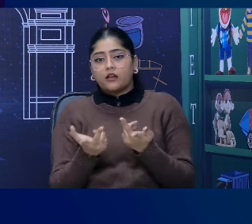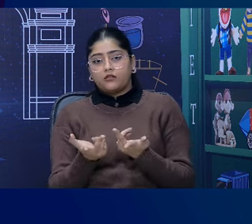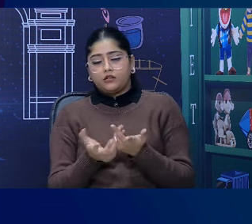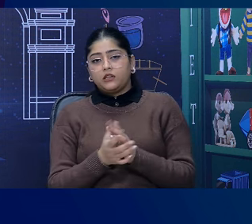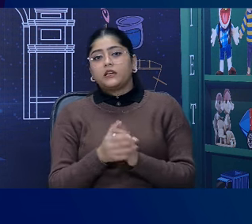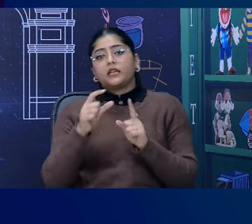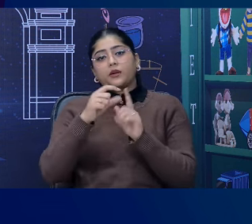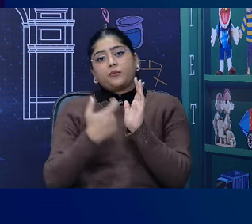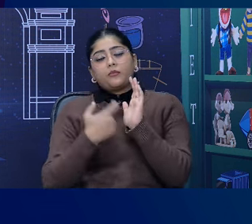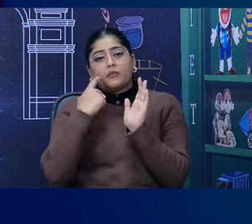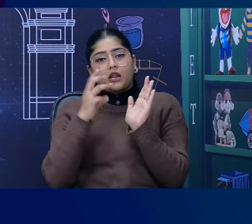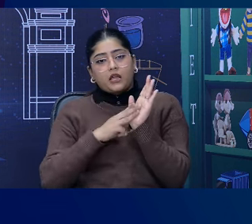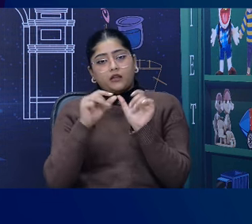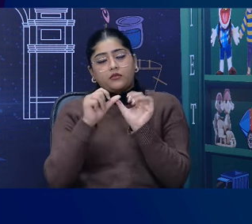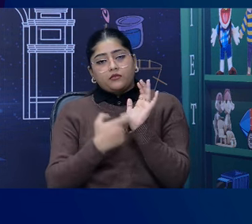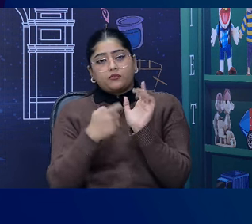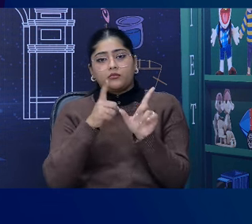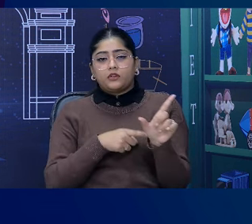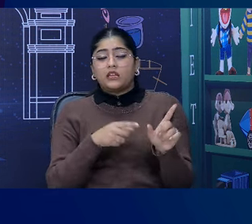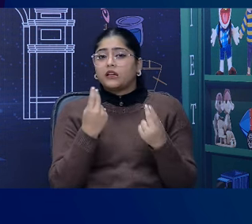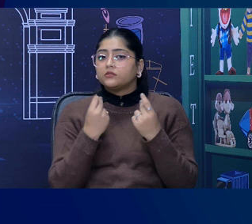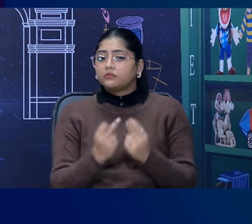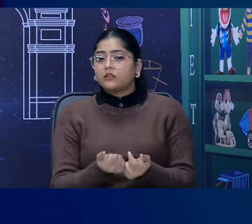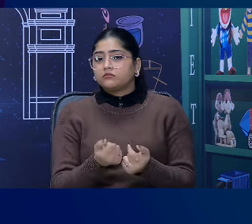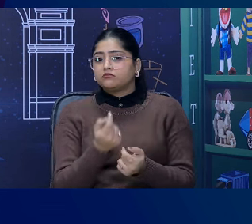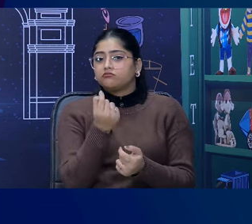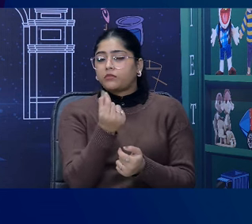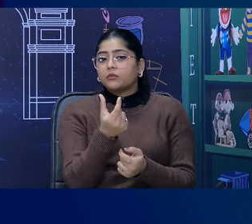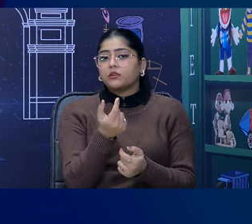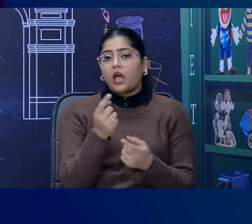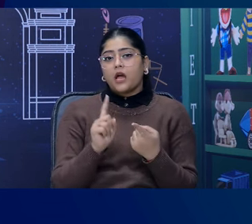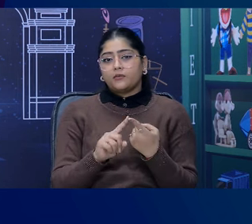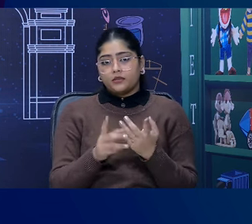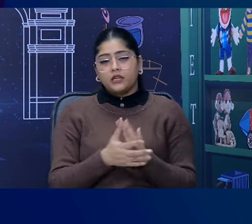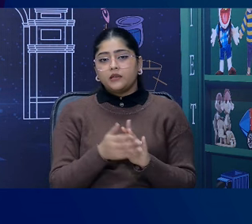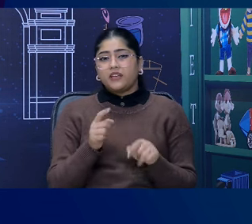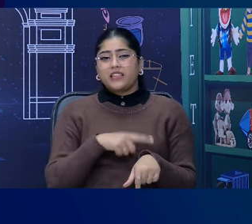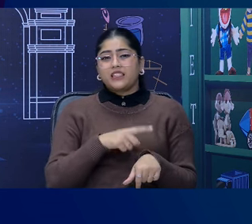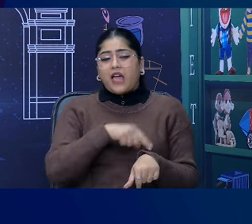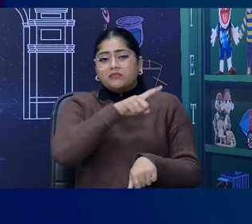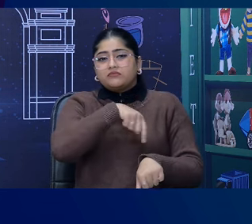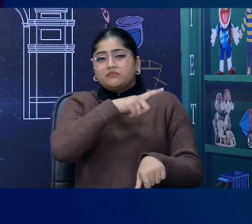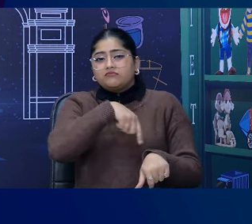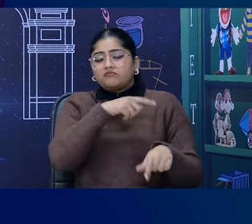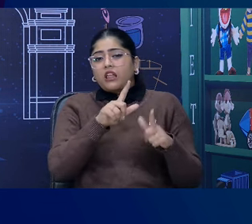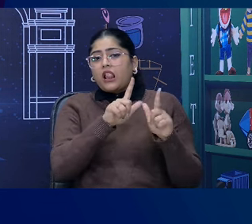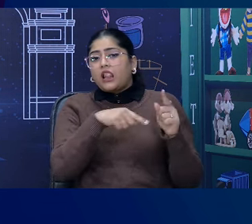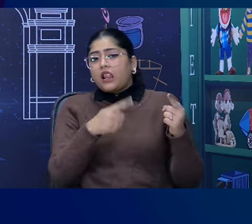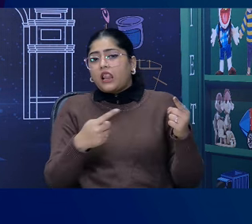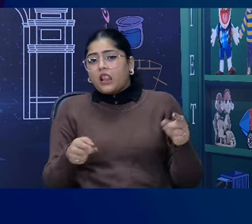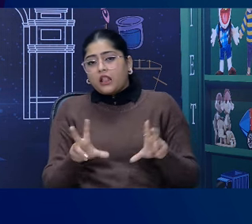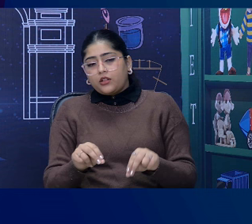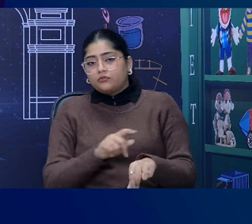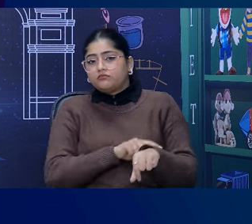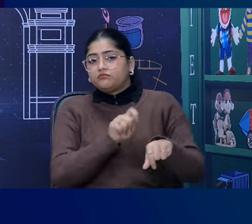प्राइमरी अप्रेजल है ये विदन सेकंड्स होता है सब कुछ इसमें हम बहुत टाइम नहीं लेते हैं उसके बाद यह खत्म हो गया फिर